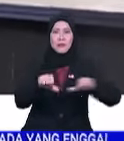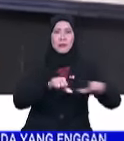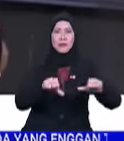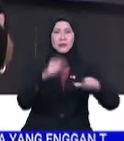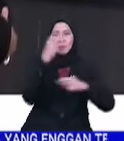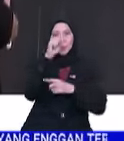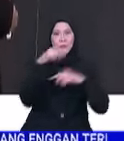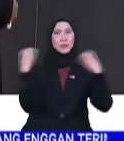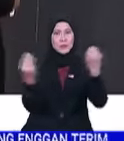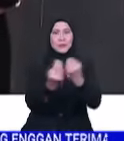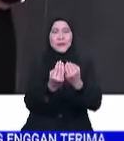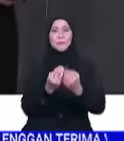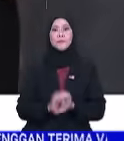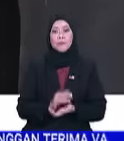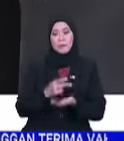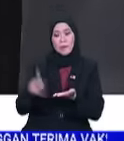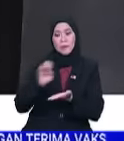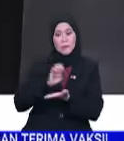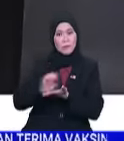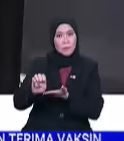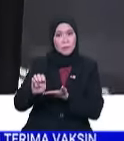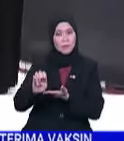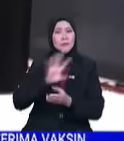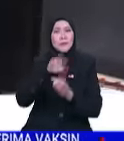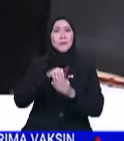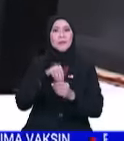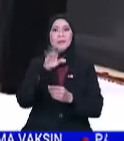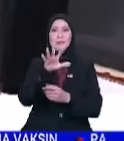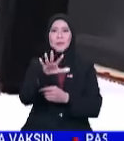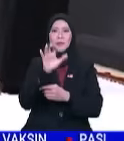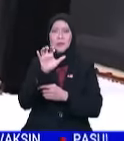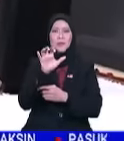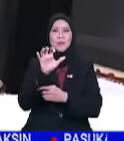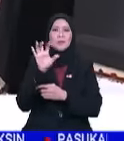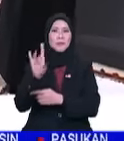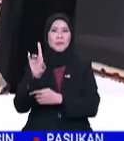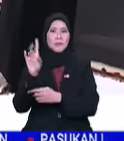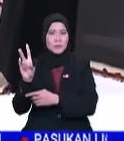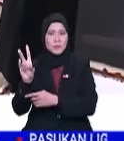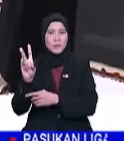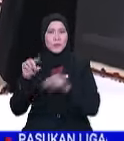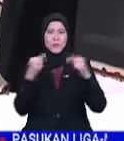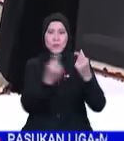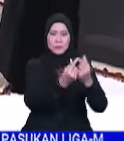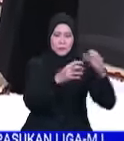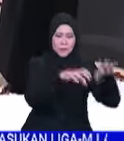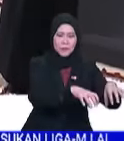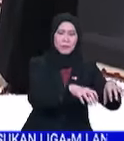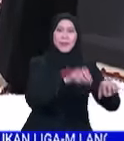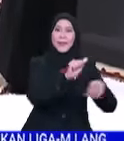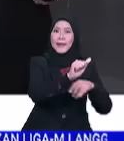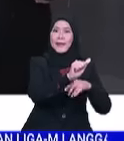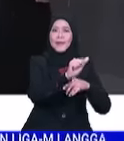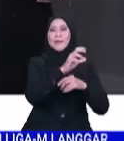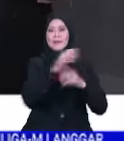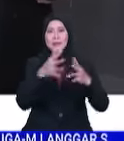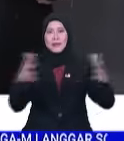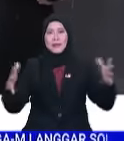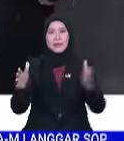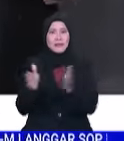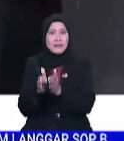masyarakat. Pembayaran allowance tersebut melibatkan 587 kategori masjid mukim A besar dan kecil di